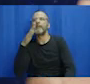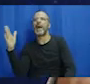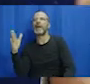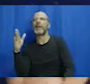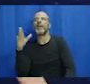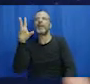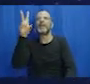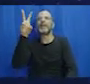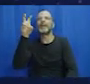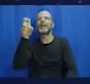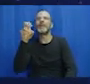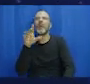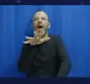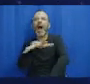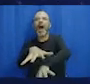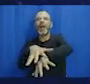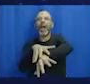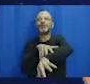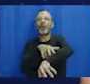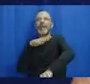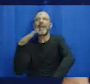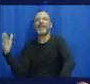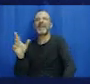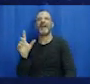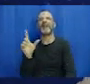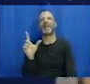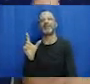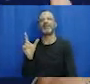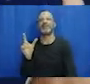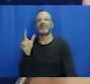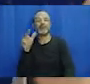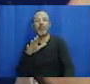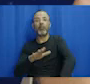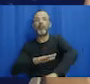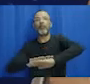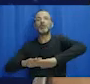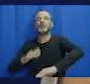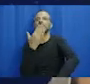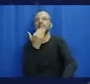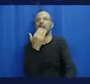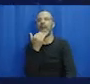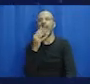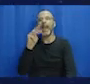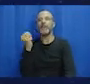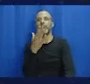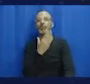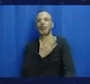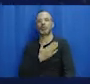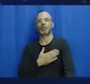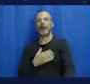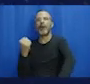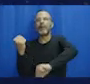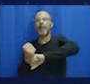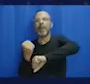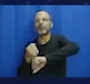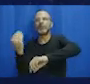لدغدغة عواطف اليمين المتطرف. ولكن إذا بمنتهى البساطة دولة إسرائيل إذا أرادت أن تنفذ